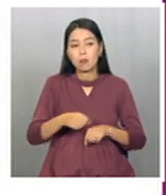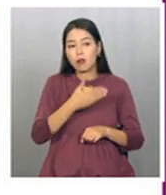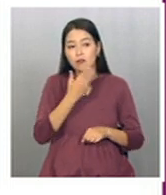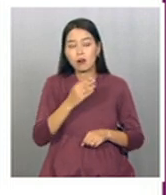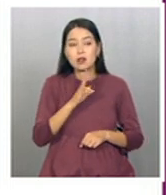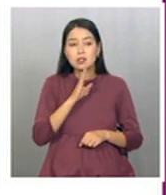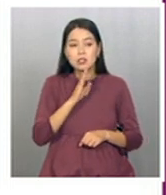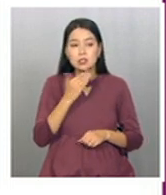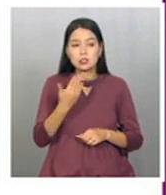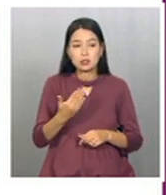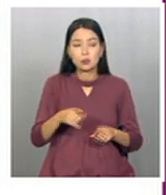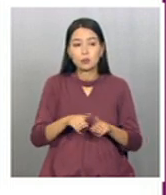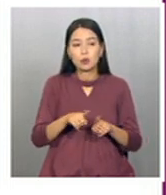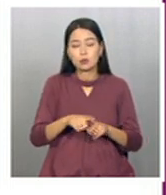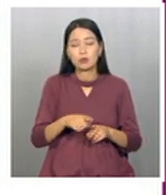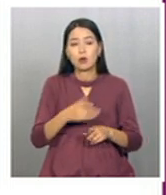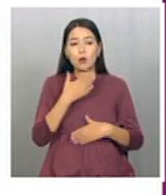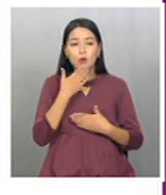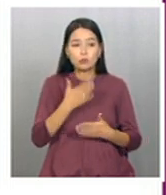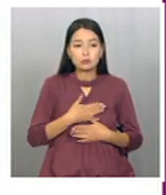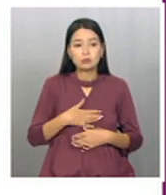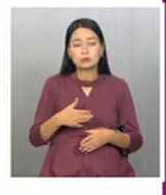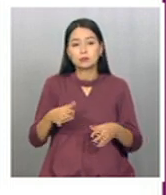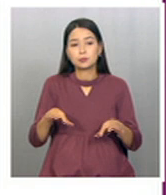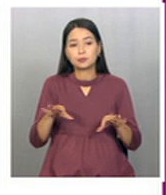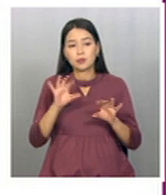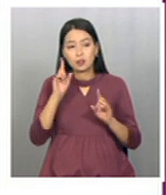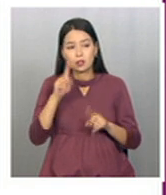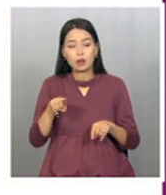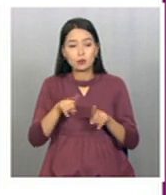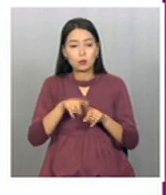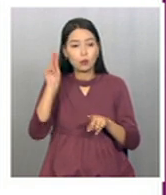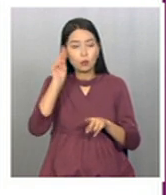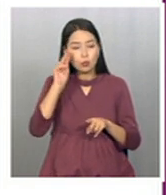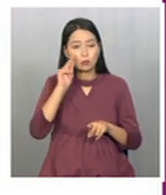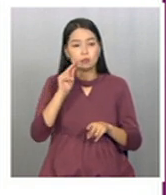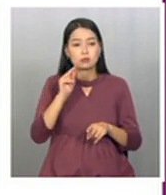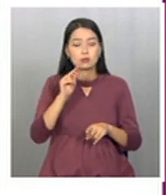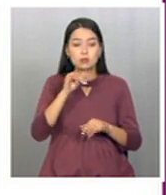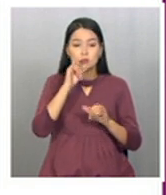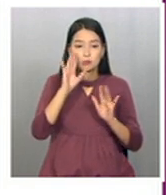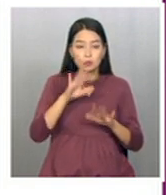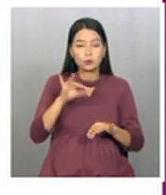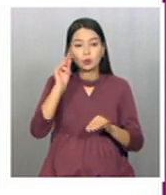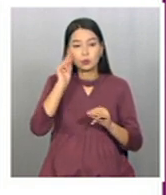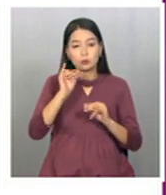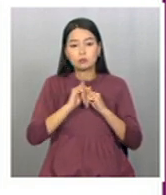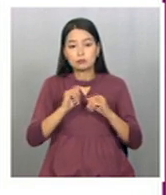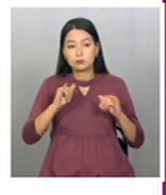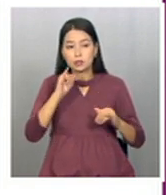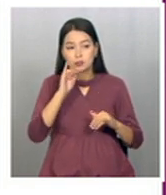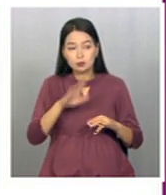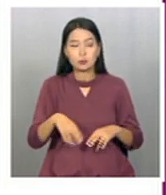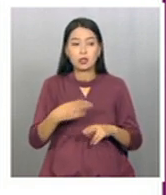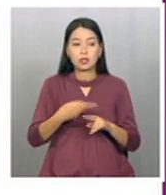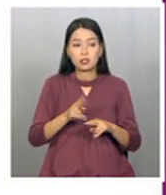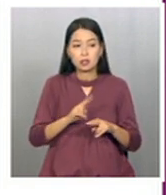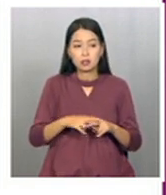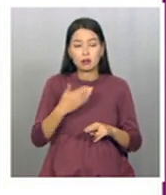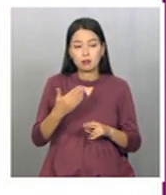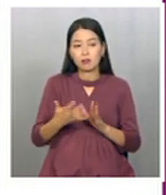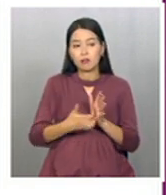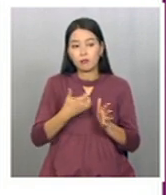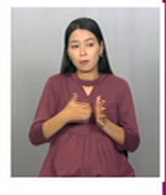және оқу білімге қолы жетпей сауатсыз болуы. Өткен ғасыр әдебиеттерінде қыз баланың сүйгеніне қосыла